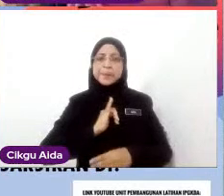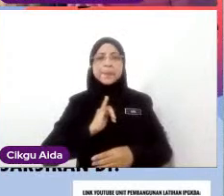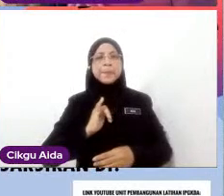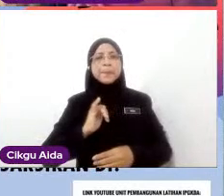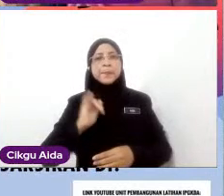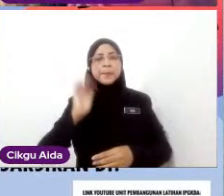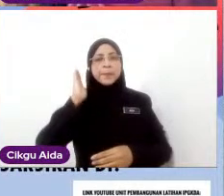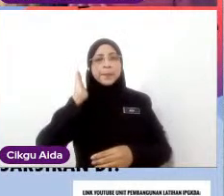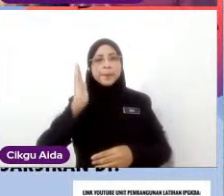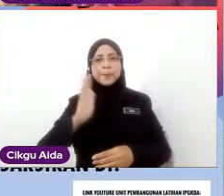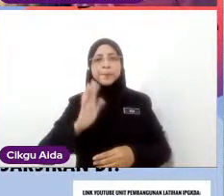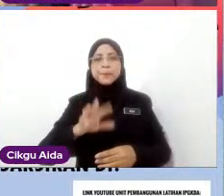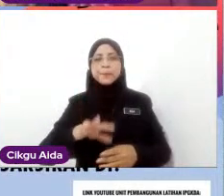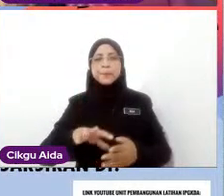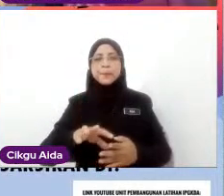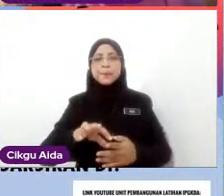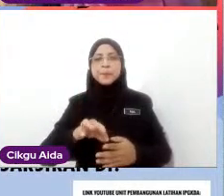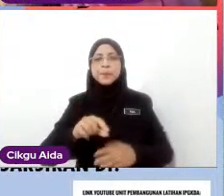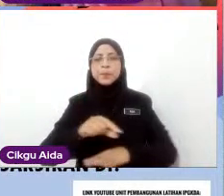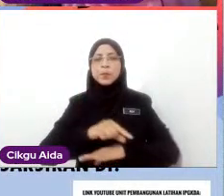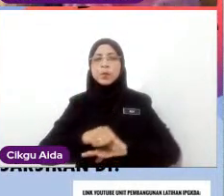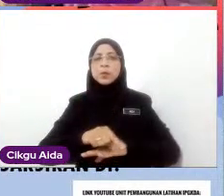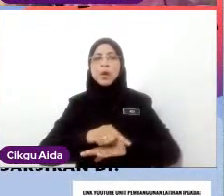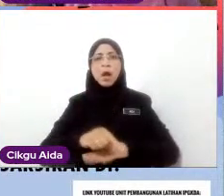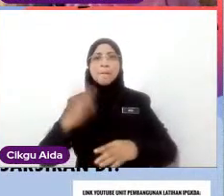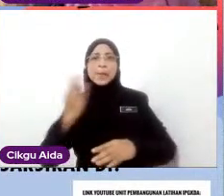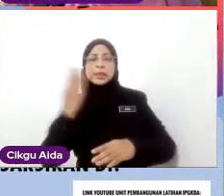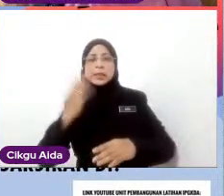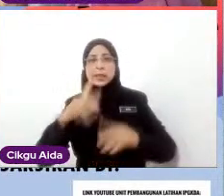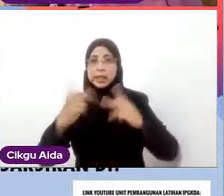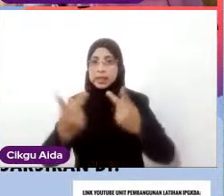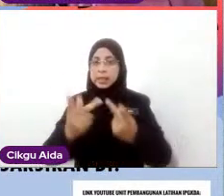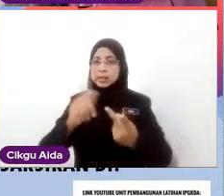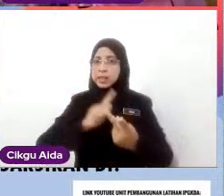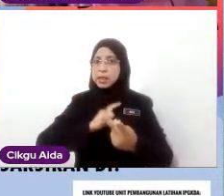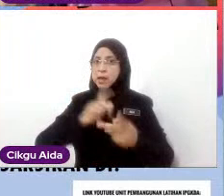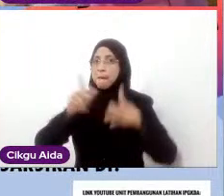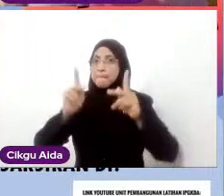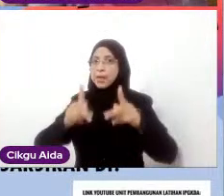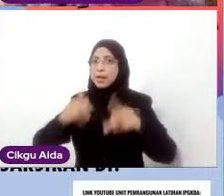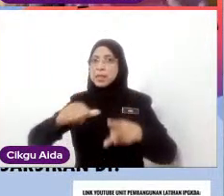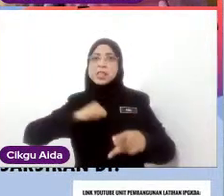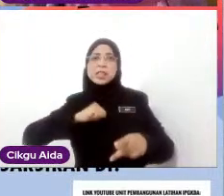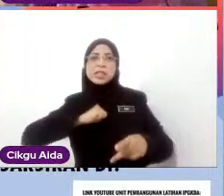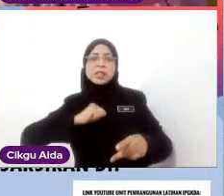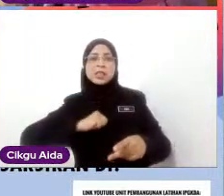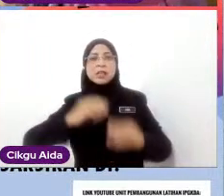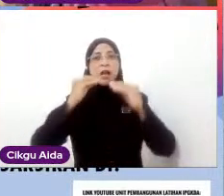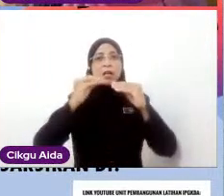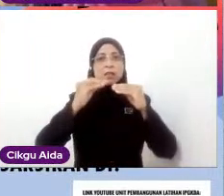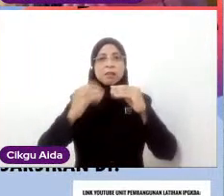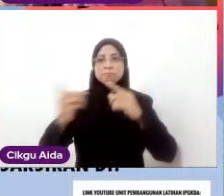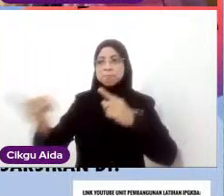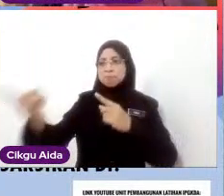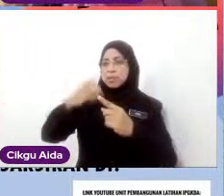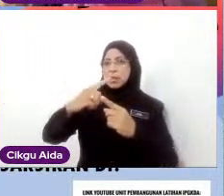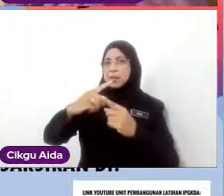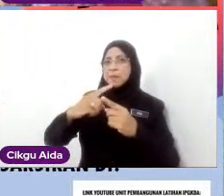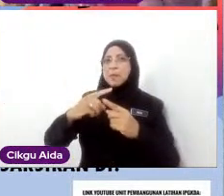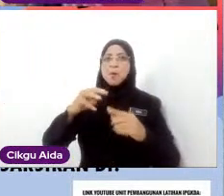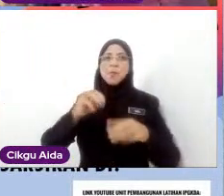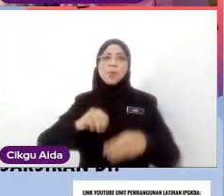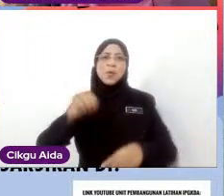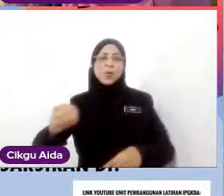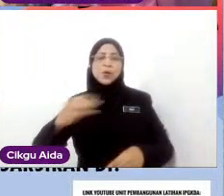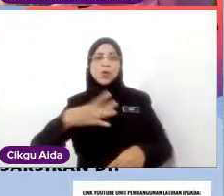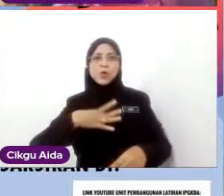kelas saya sebenarnya banyak student yang mengajar. Jadi bila ada laptop touchscreen, komputer touchscreen tu, budak-budak ni lagi excited